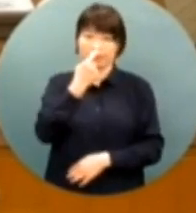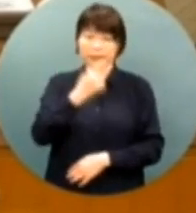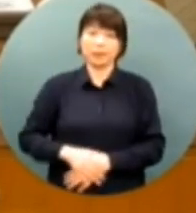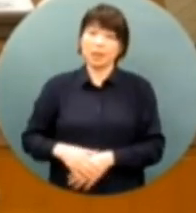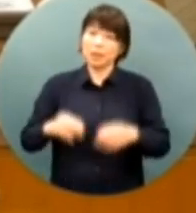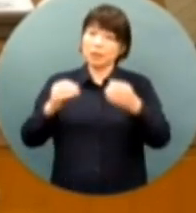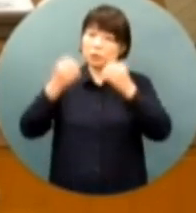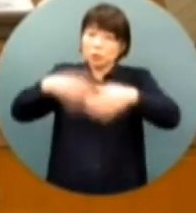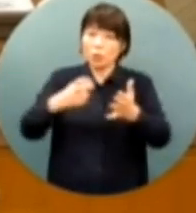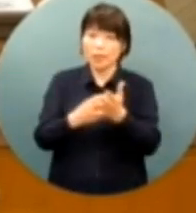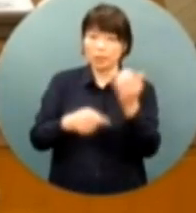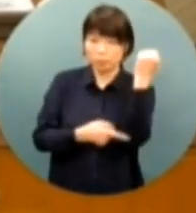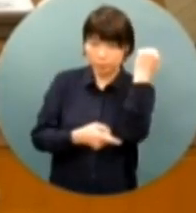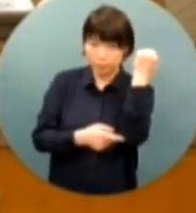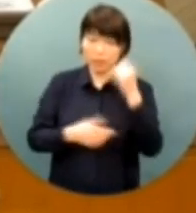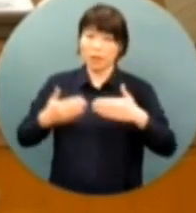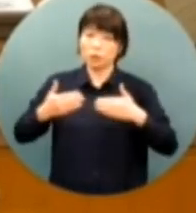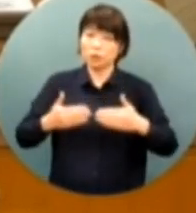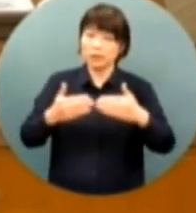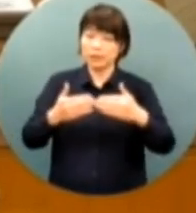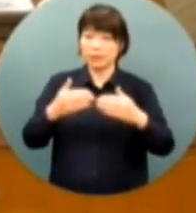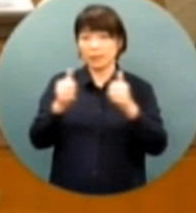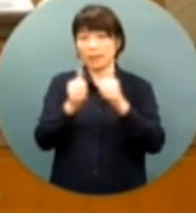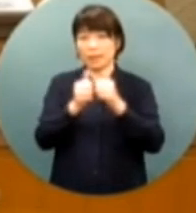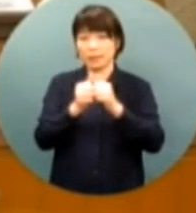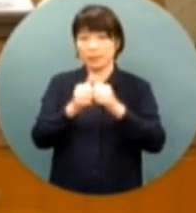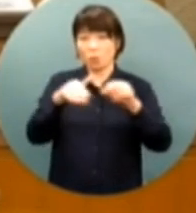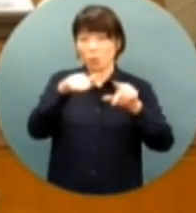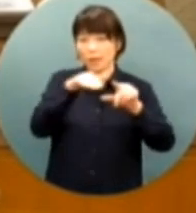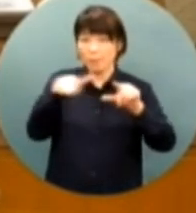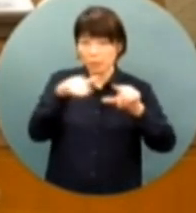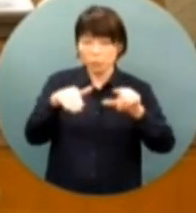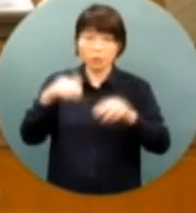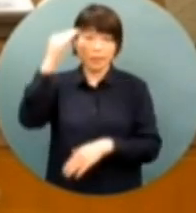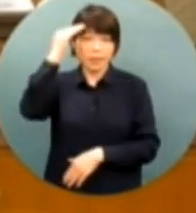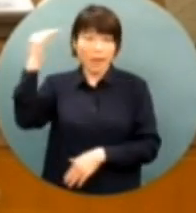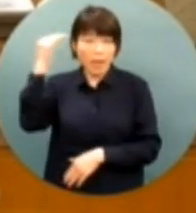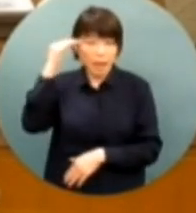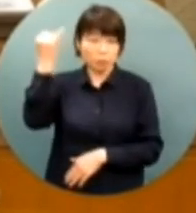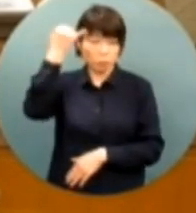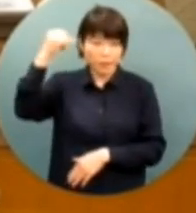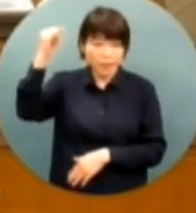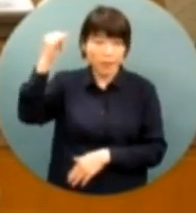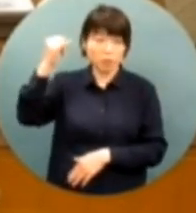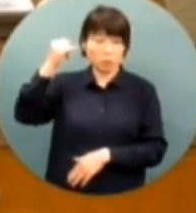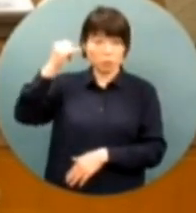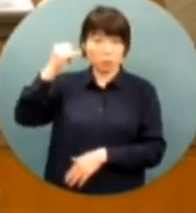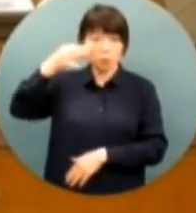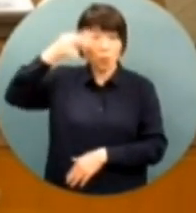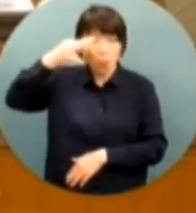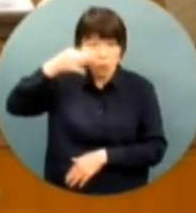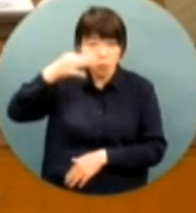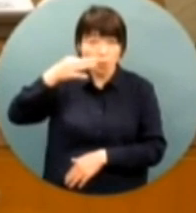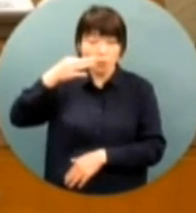条例によると、推進委員会議の審査結果のレベルとして、勧告、意見公表、棄却、却